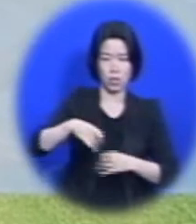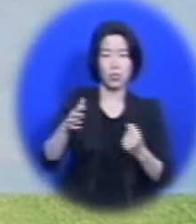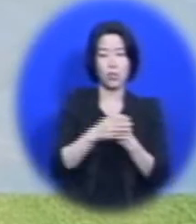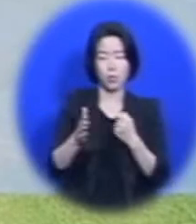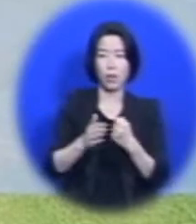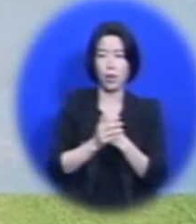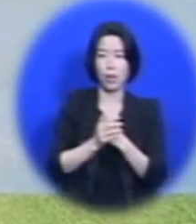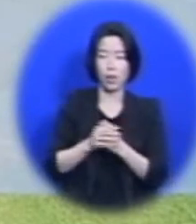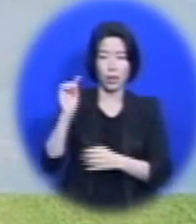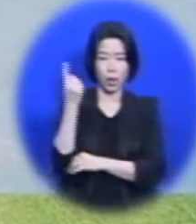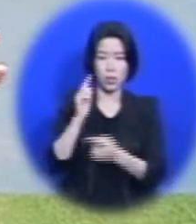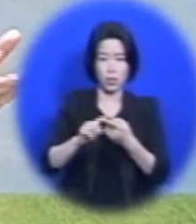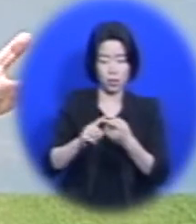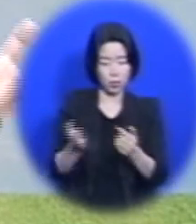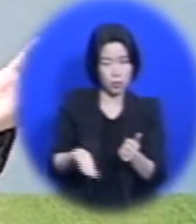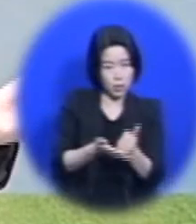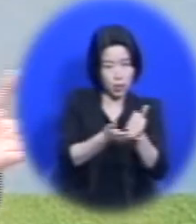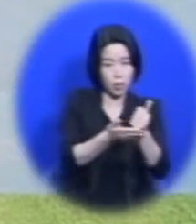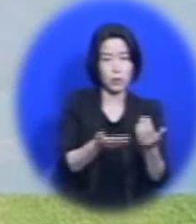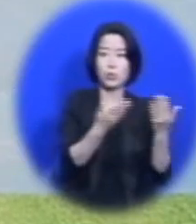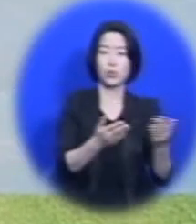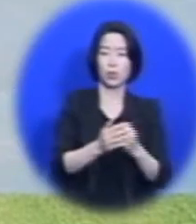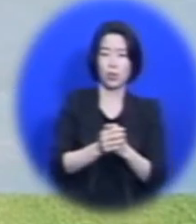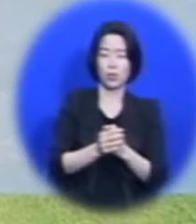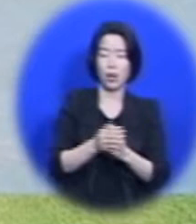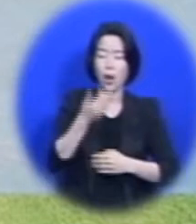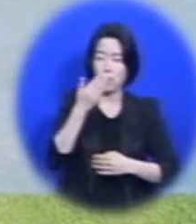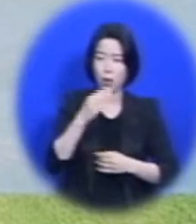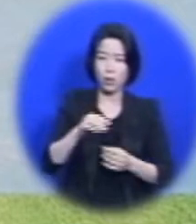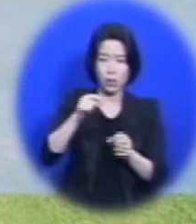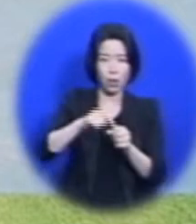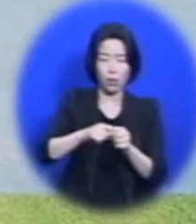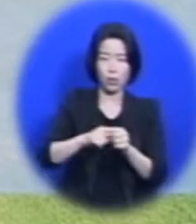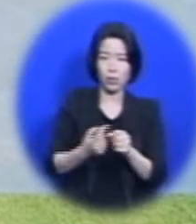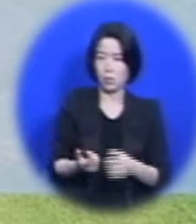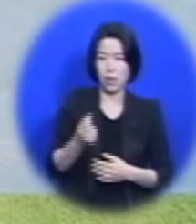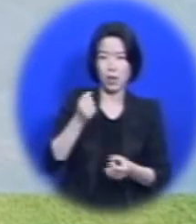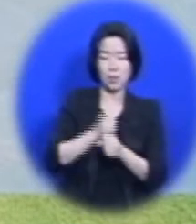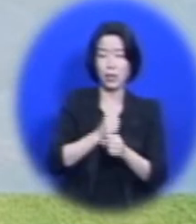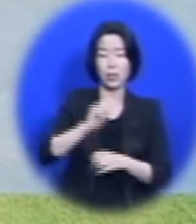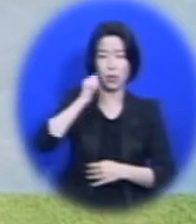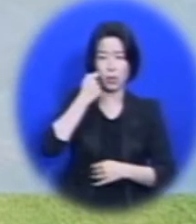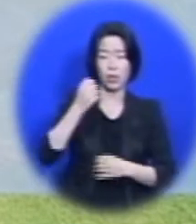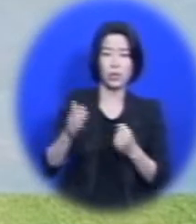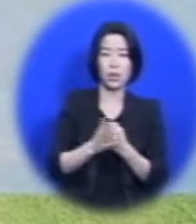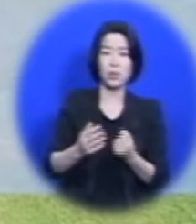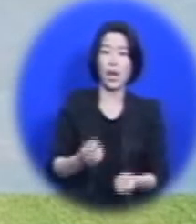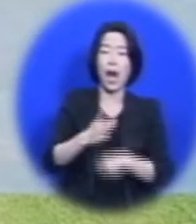되죠. 근데 뭐 먹을 떡을 당장 만들 수가 없습니다. 하나님께 제사